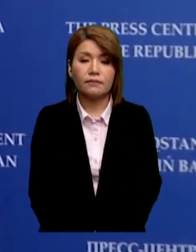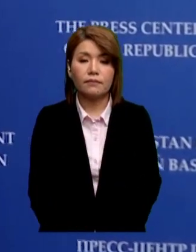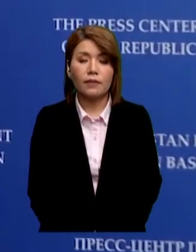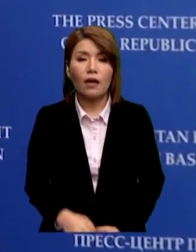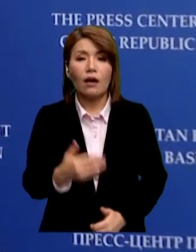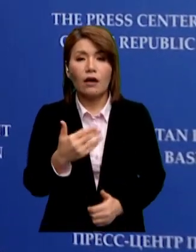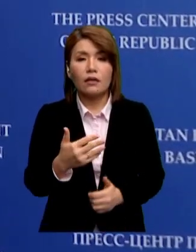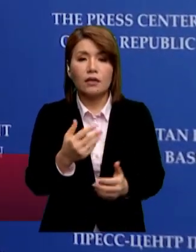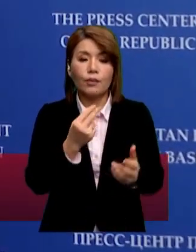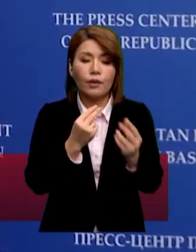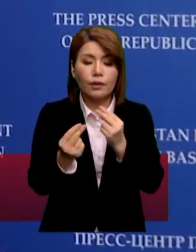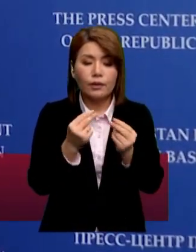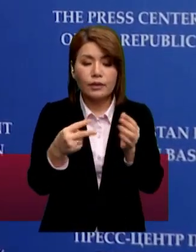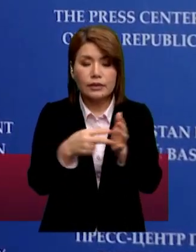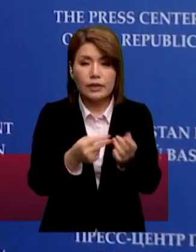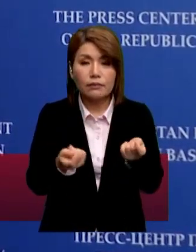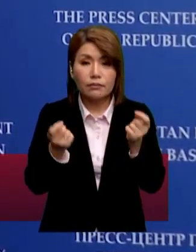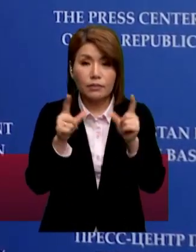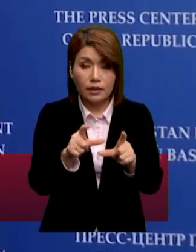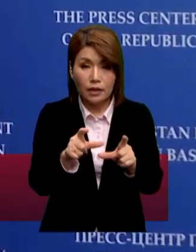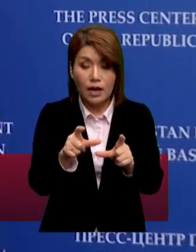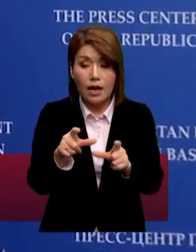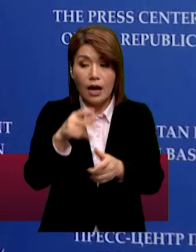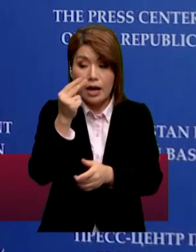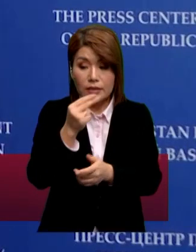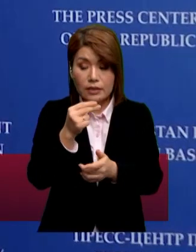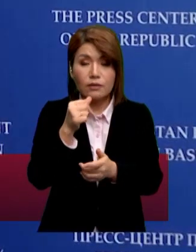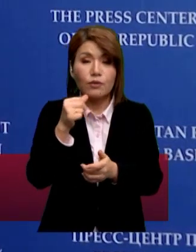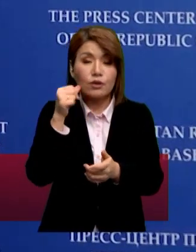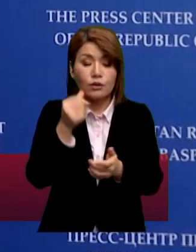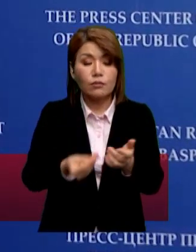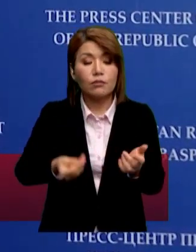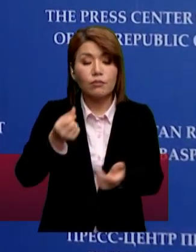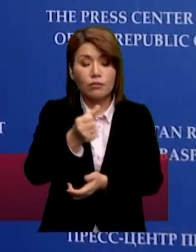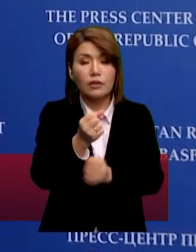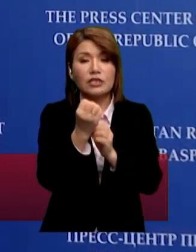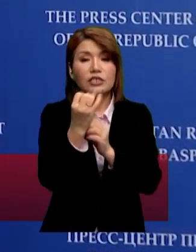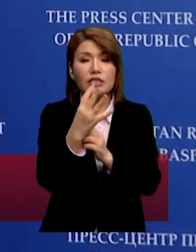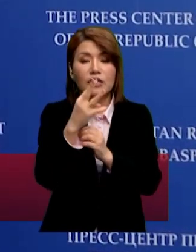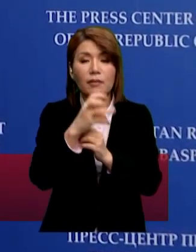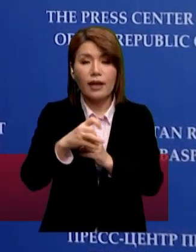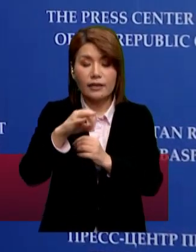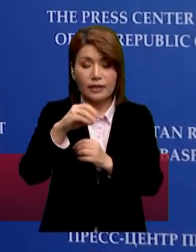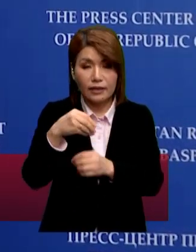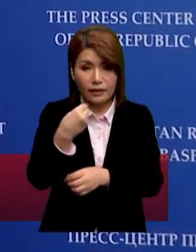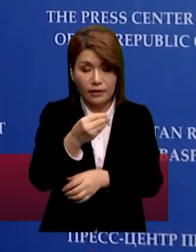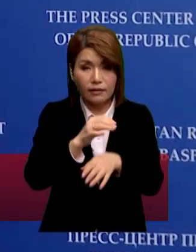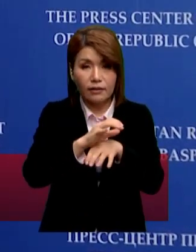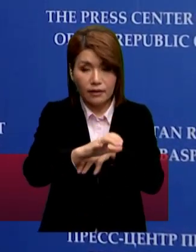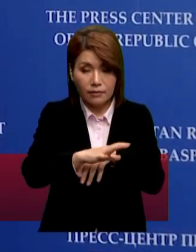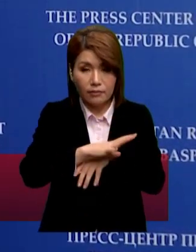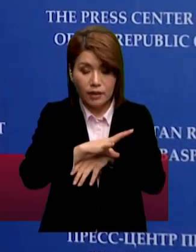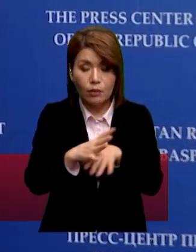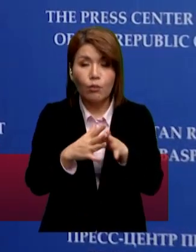на социально значимые продукты. На эти цели Астане за прошлый год было выделено 14 миллиардов тенге. Это